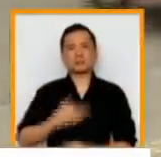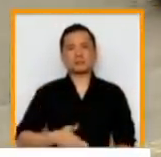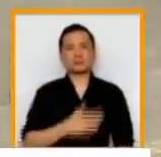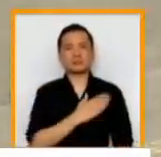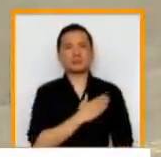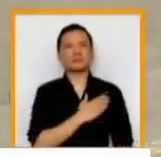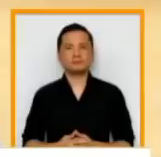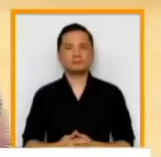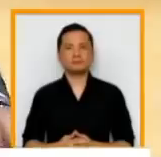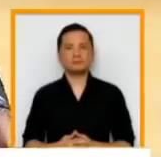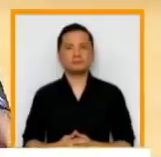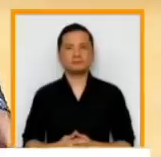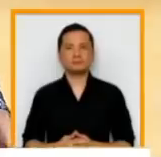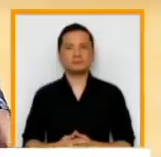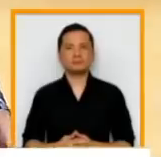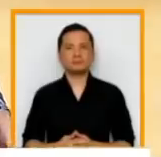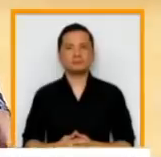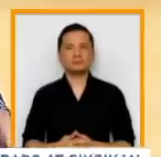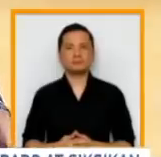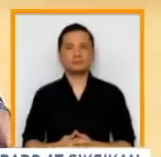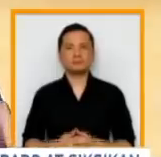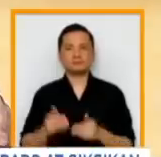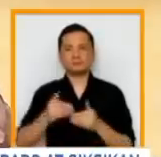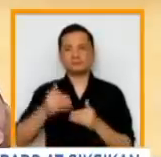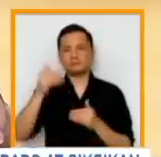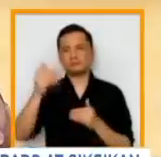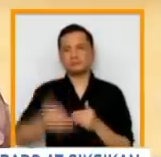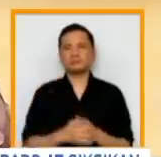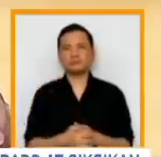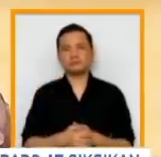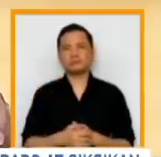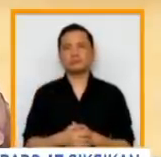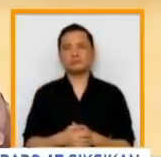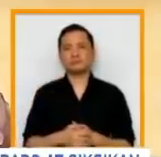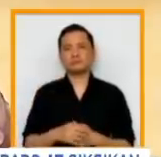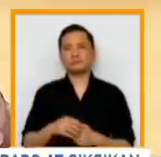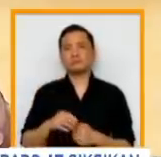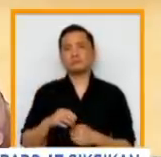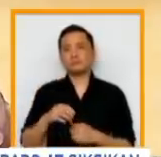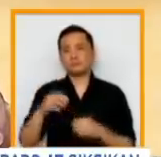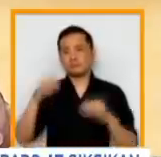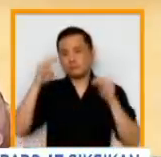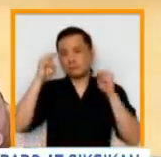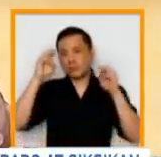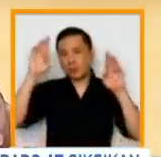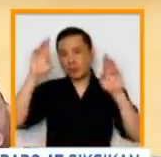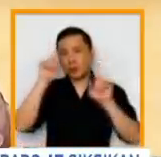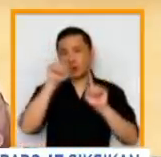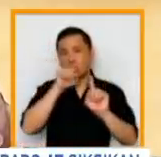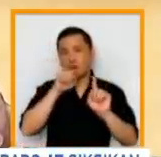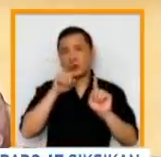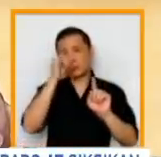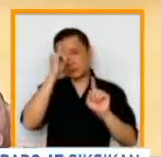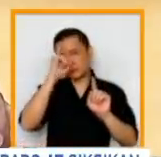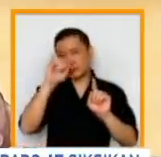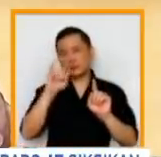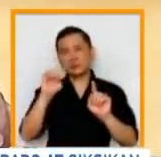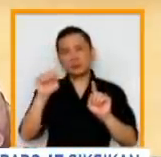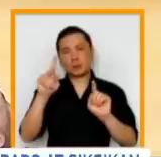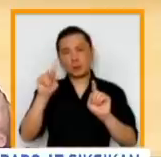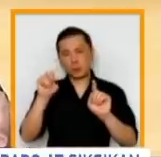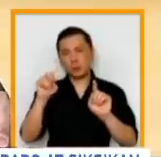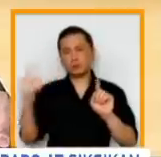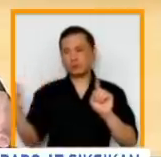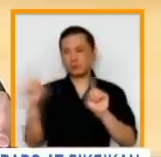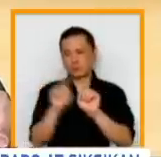para sa Pilipino. Opisyal na inayag ni Manila Mayor Isko Moreno at Dr. Willie Ong ang pagtakbo nila sa pagkapangulo at pangalawang pangulo